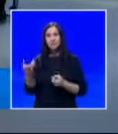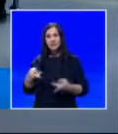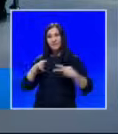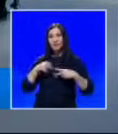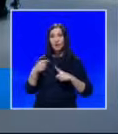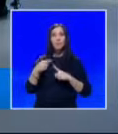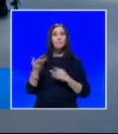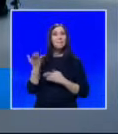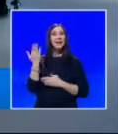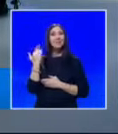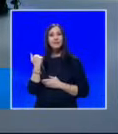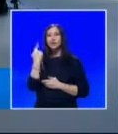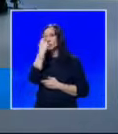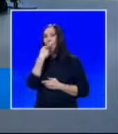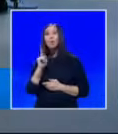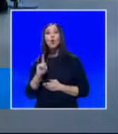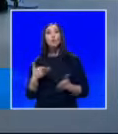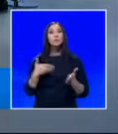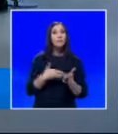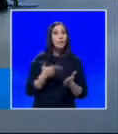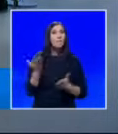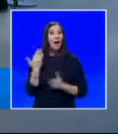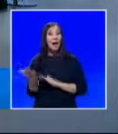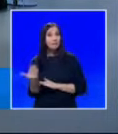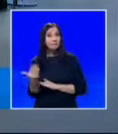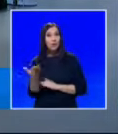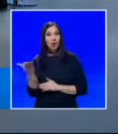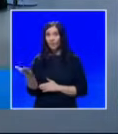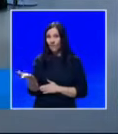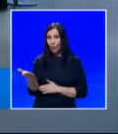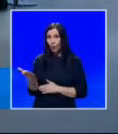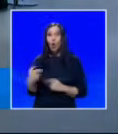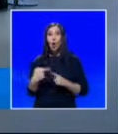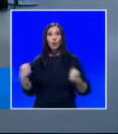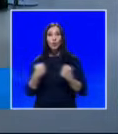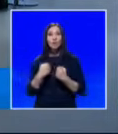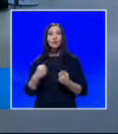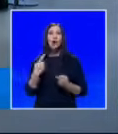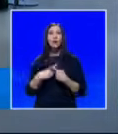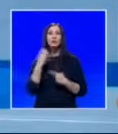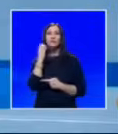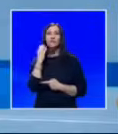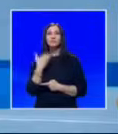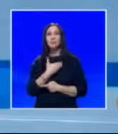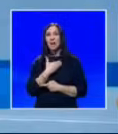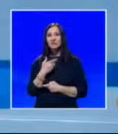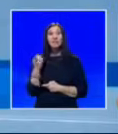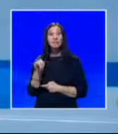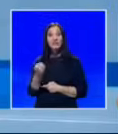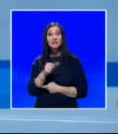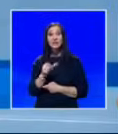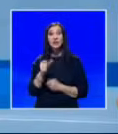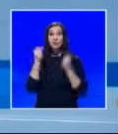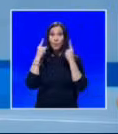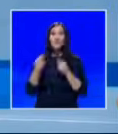към предишния си облик, който е опозиционен. Те бяха избягали от него и от конфликта на Христо Иванов с Делян Пеевски тази линия